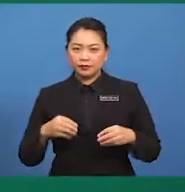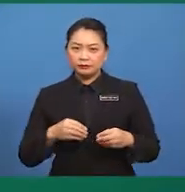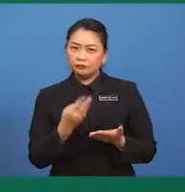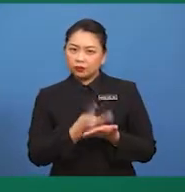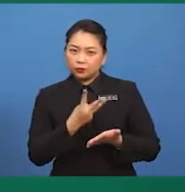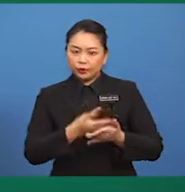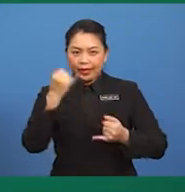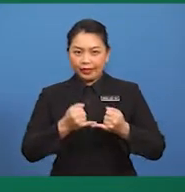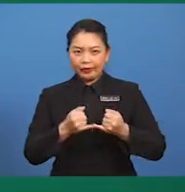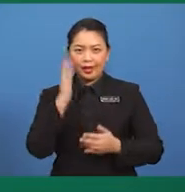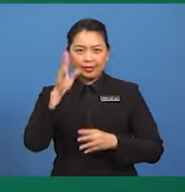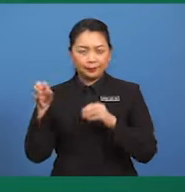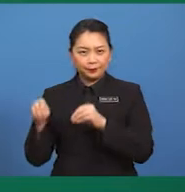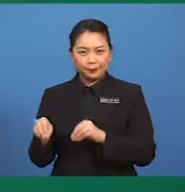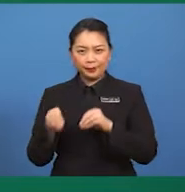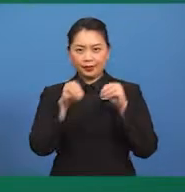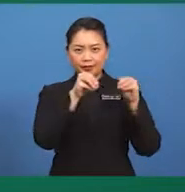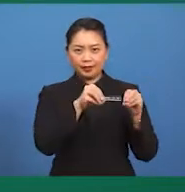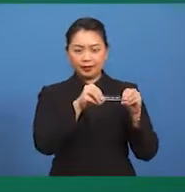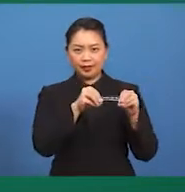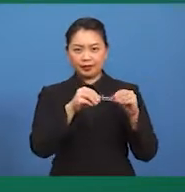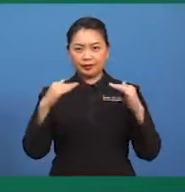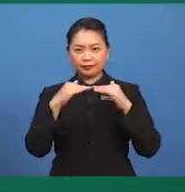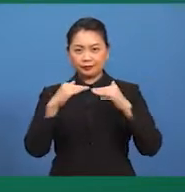akan dipindahkan ke imbangan duga terselaras.